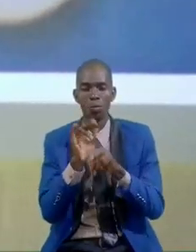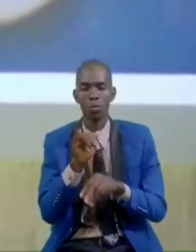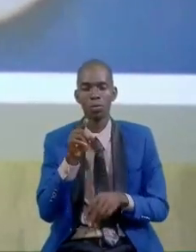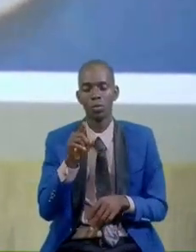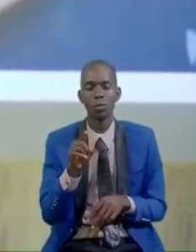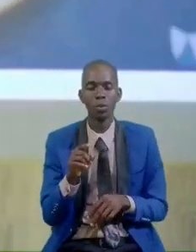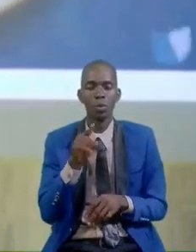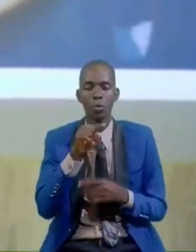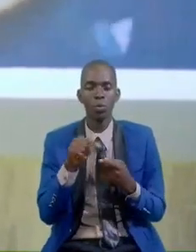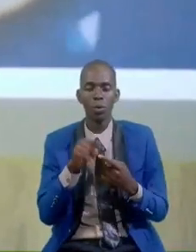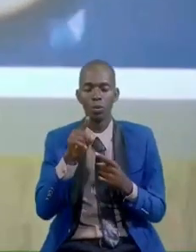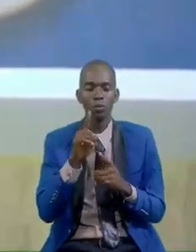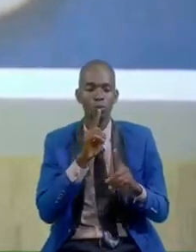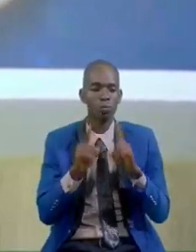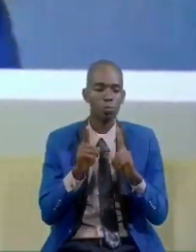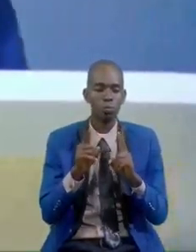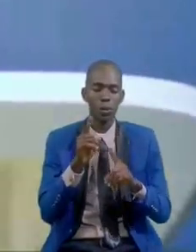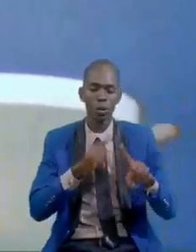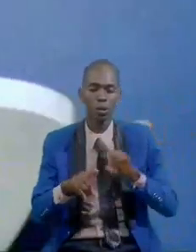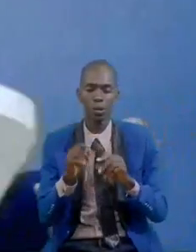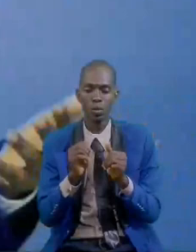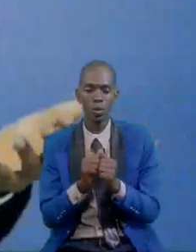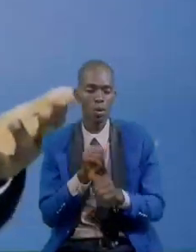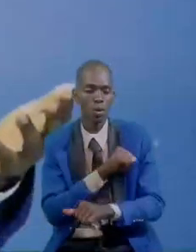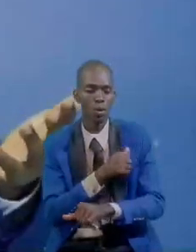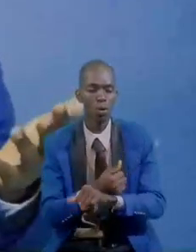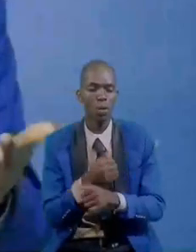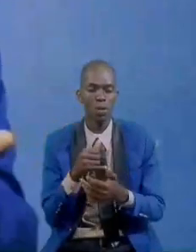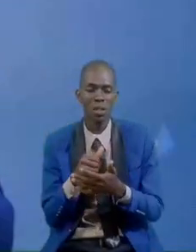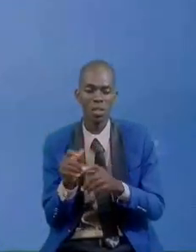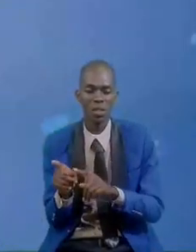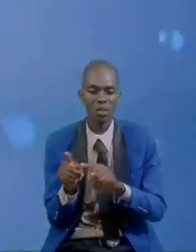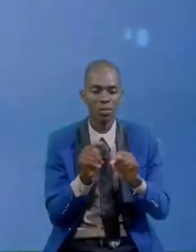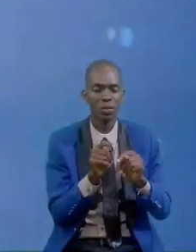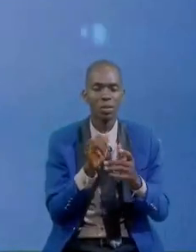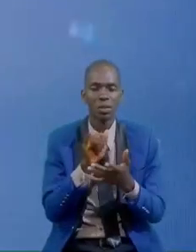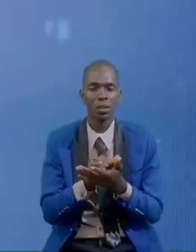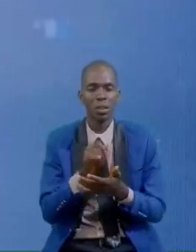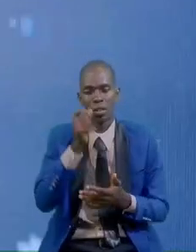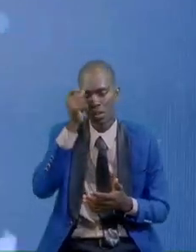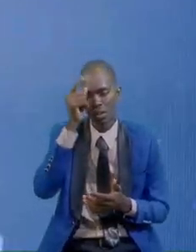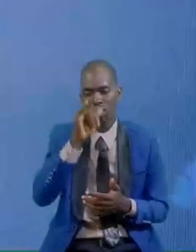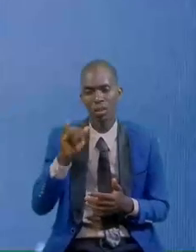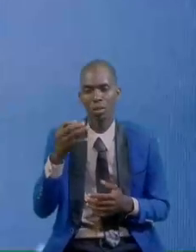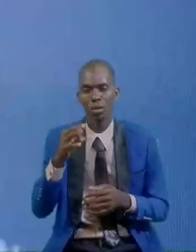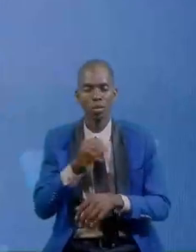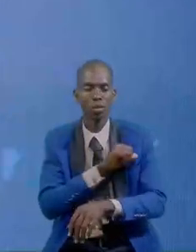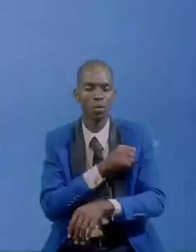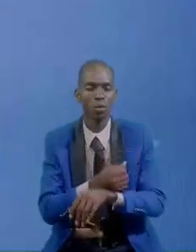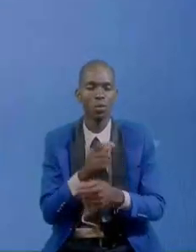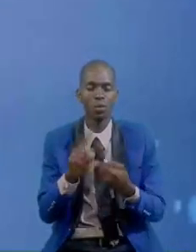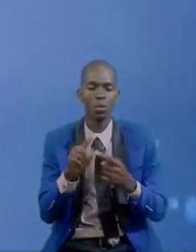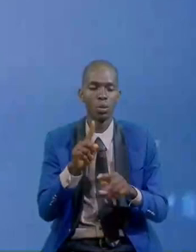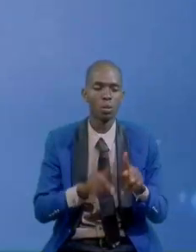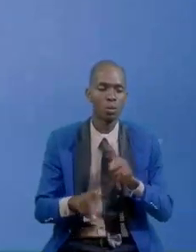tu parles avec autorité, il transfère cette compréhension d'autorité au